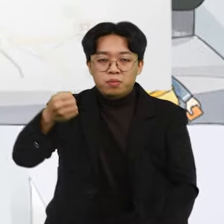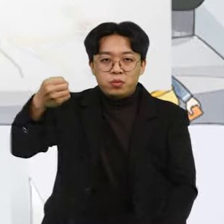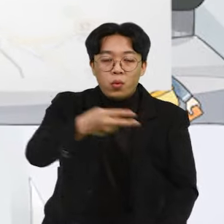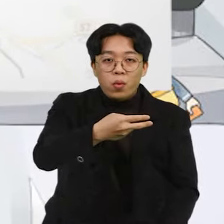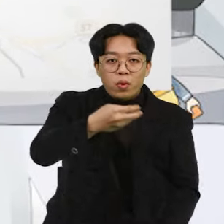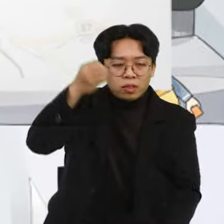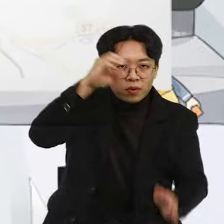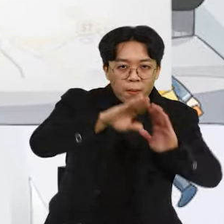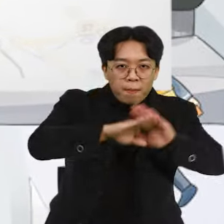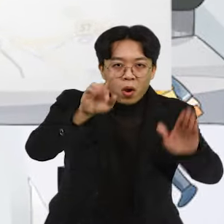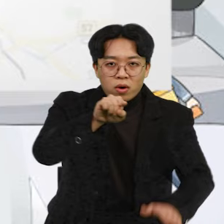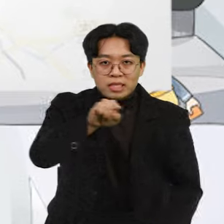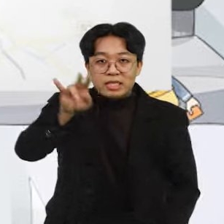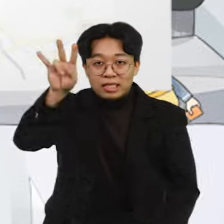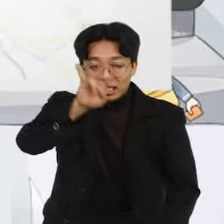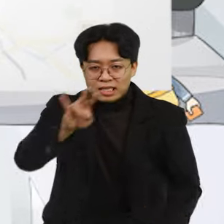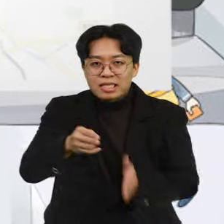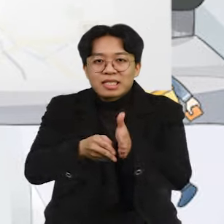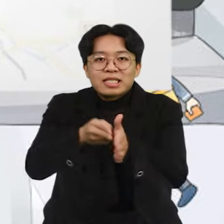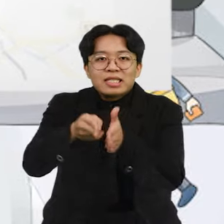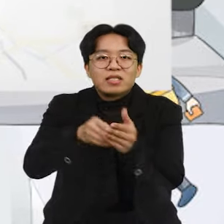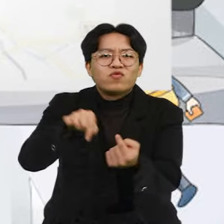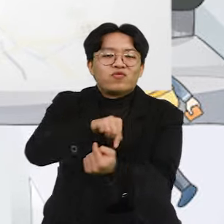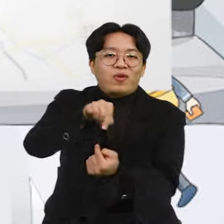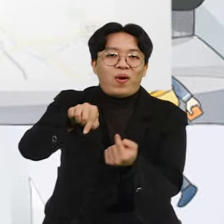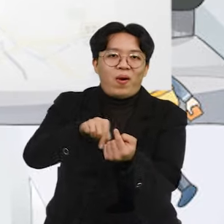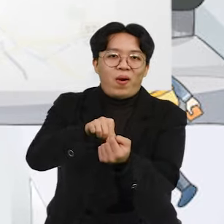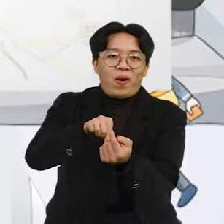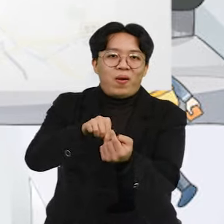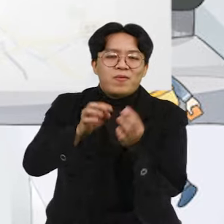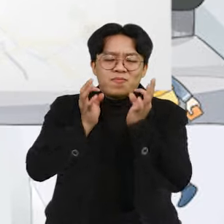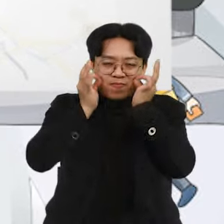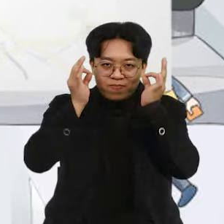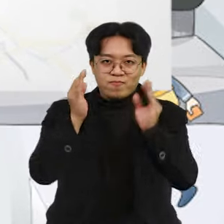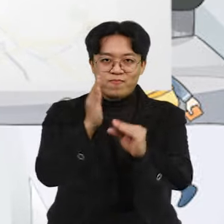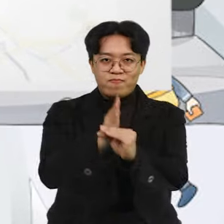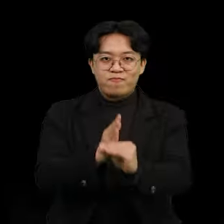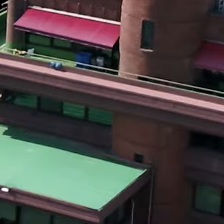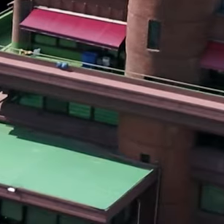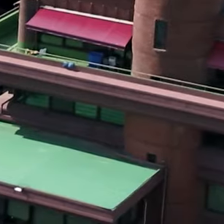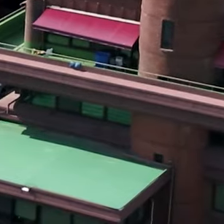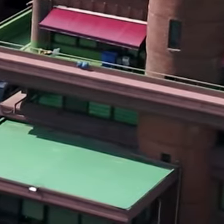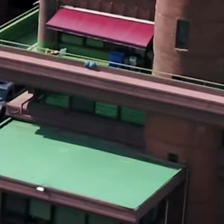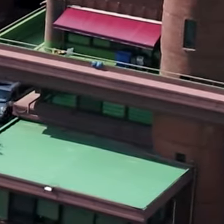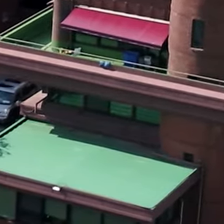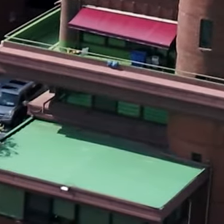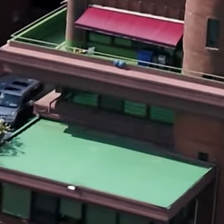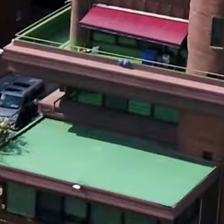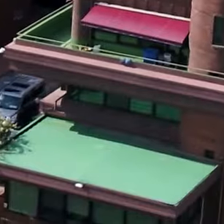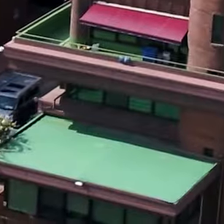등 서울과 경기를 잇는 다양한 광역철도망 구축에 주력하고 있습니다.